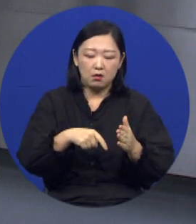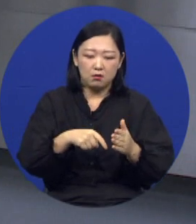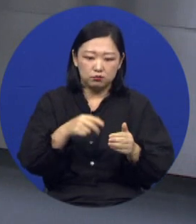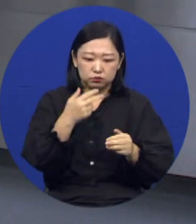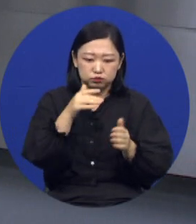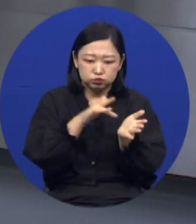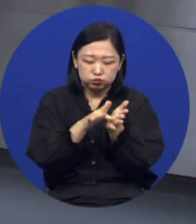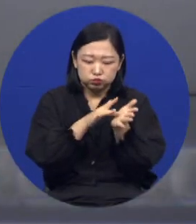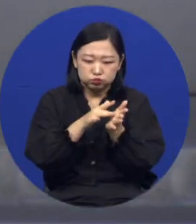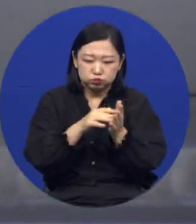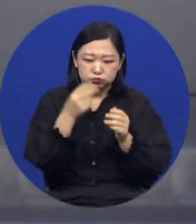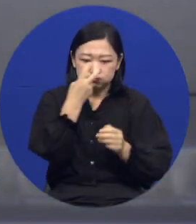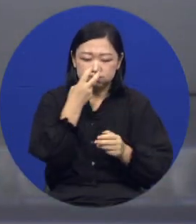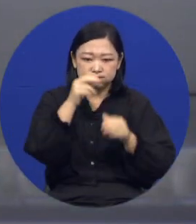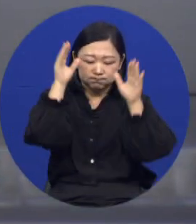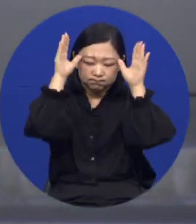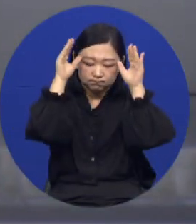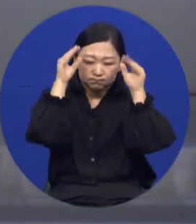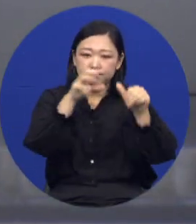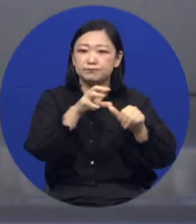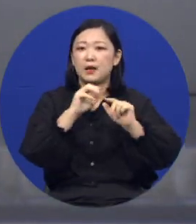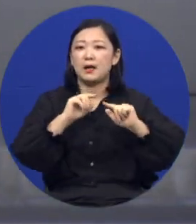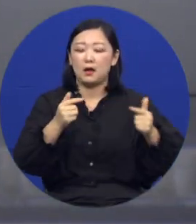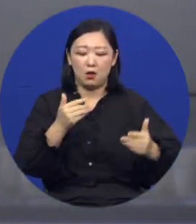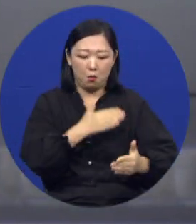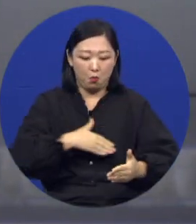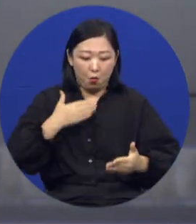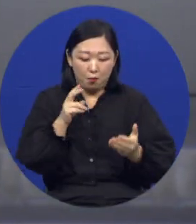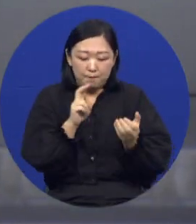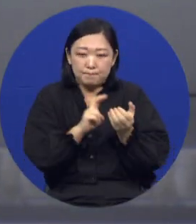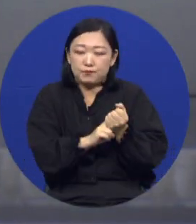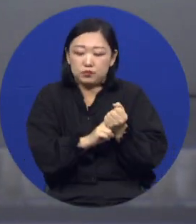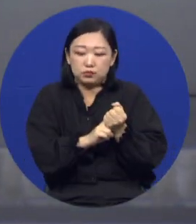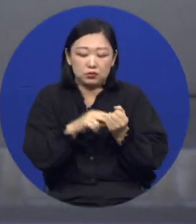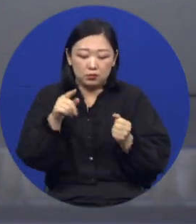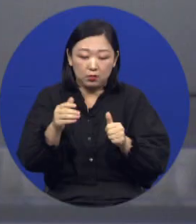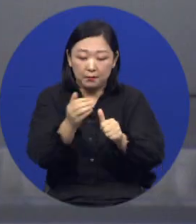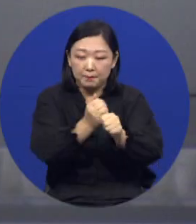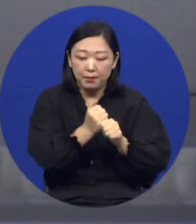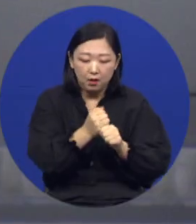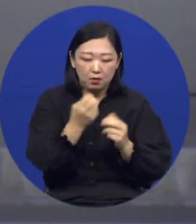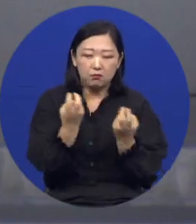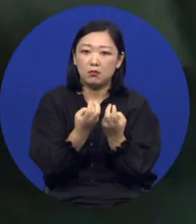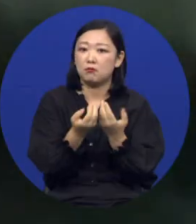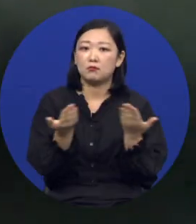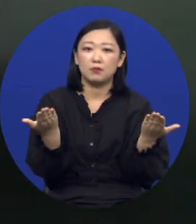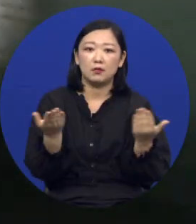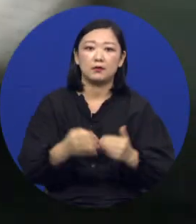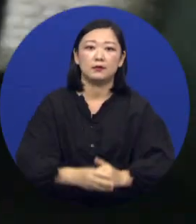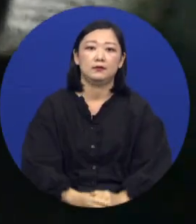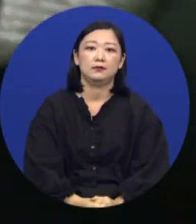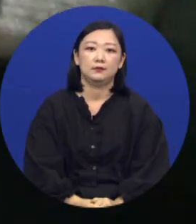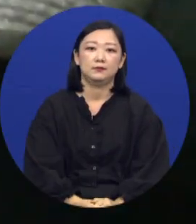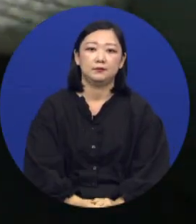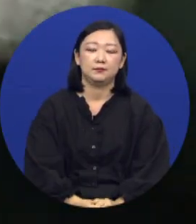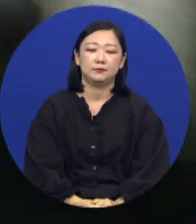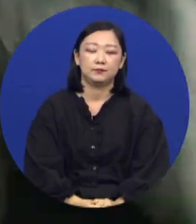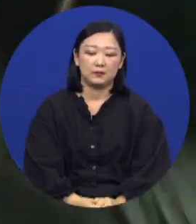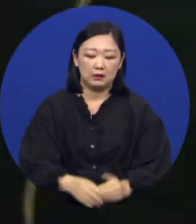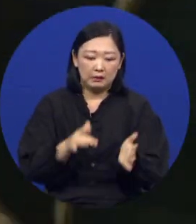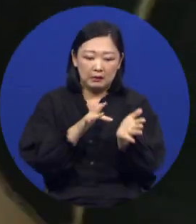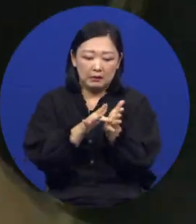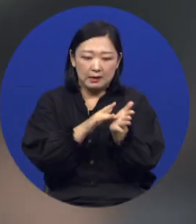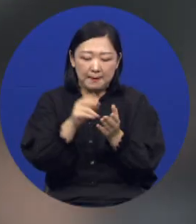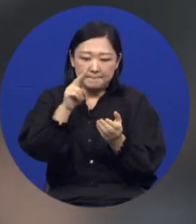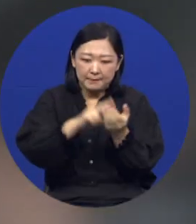않기 때문에 사실상 몸에 마약을 지니고 타도 이를 잡아낼 방법이 없습니다. 해경은 마약